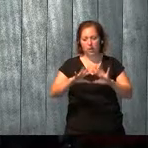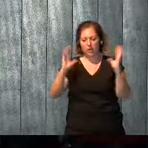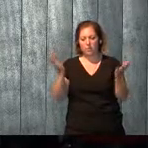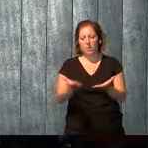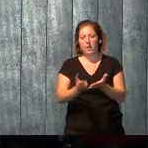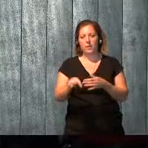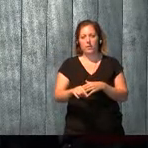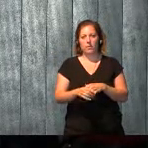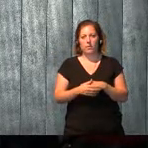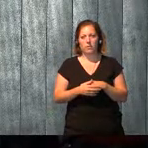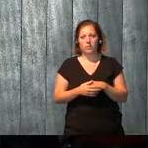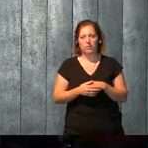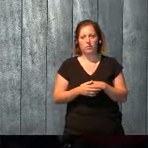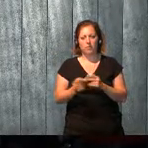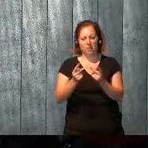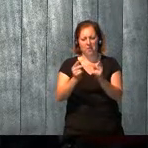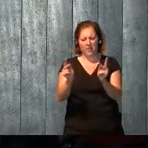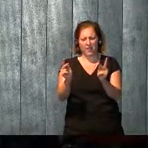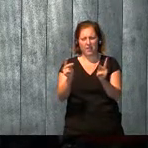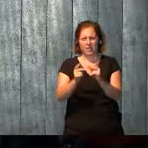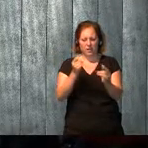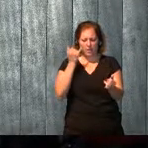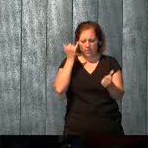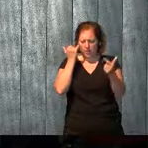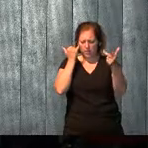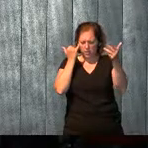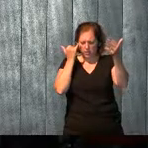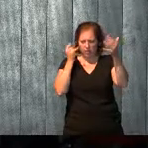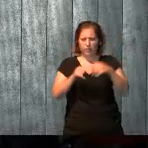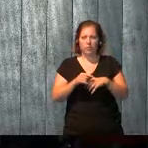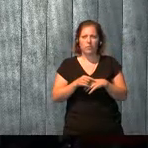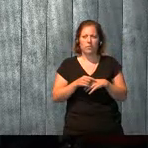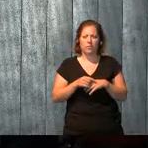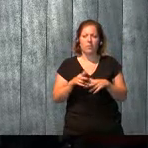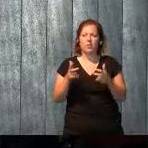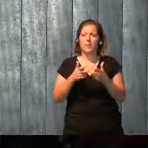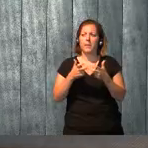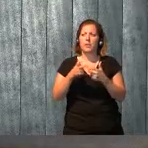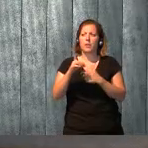Pensez une ville avec tous ses aspects. La ville de Douala, depuis